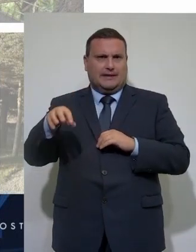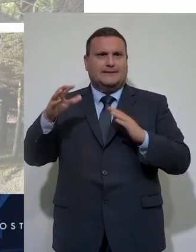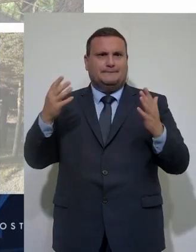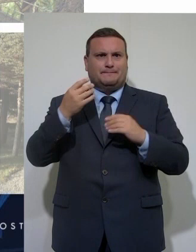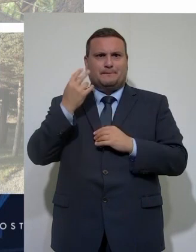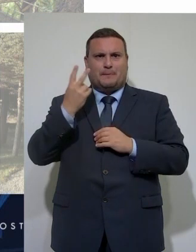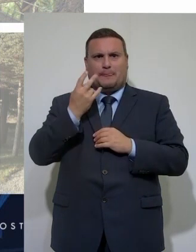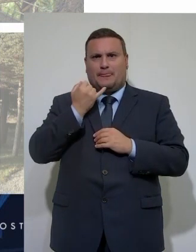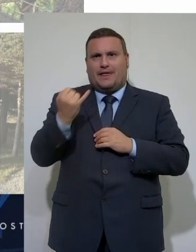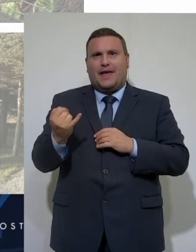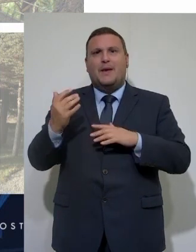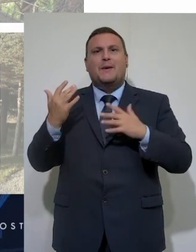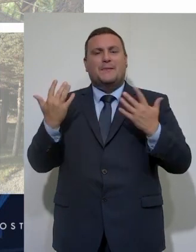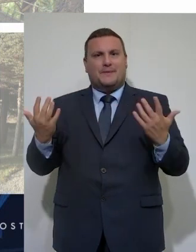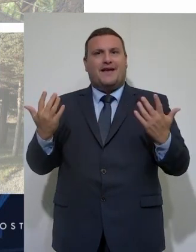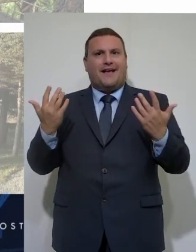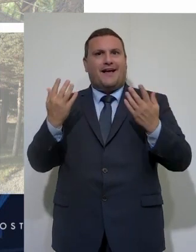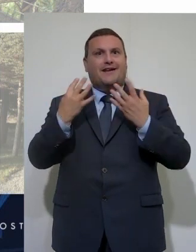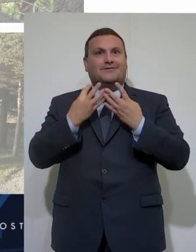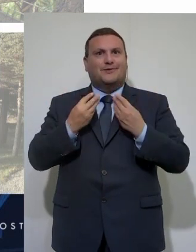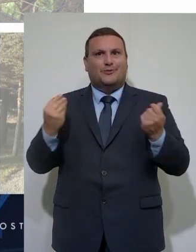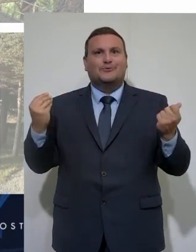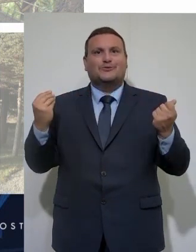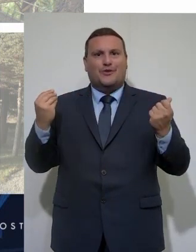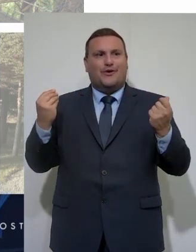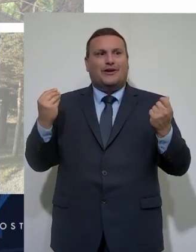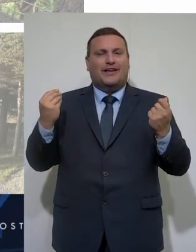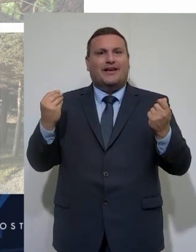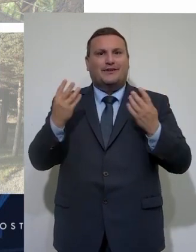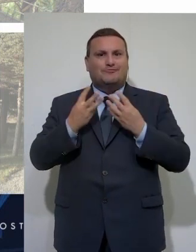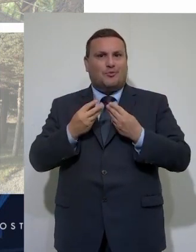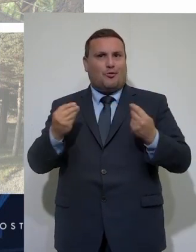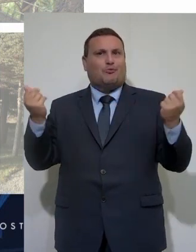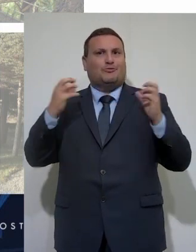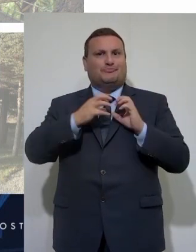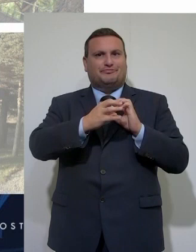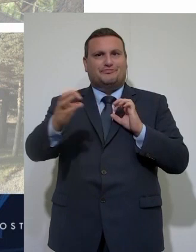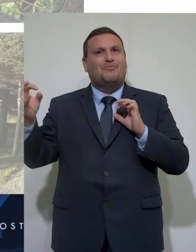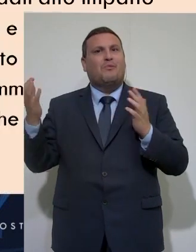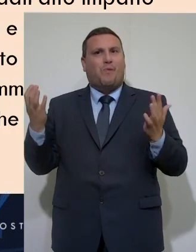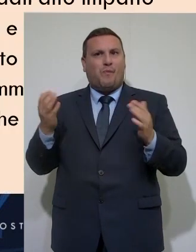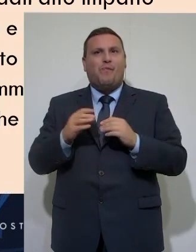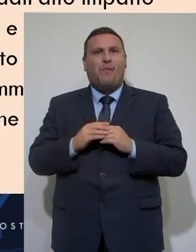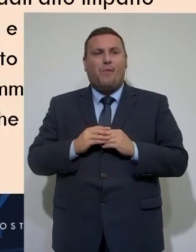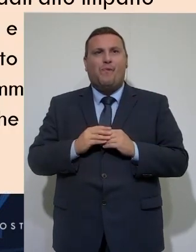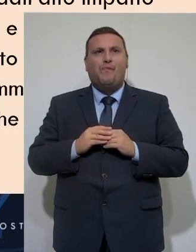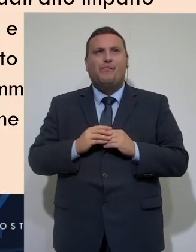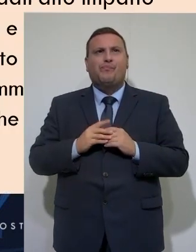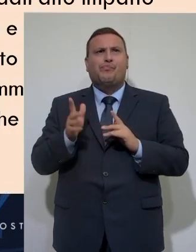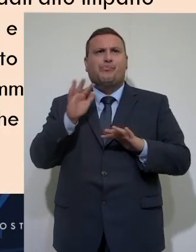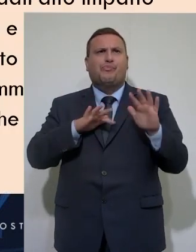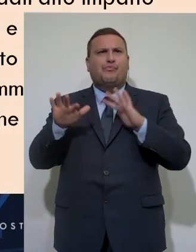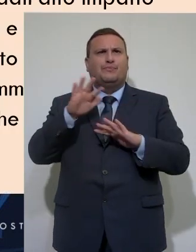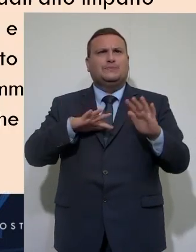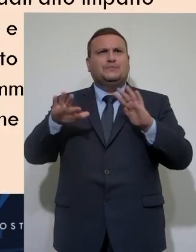cospetto di altre soluzioni di ricettività che sono qui rappresentate. Velocemente qualche informazione,